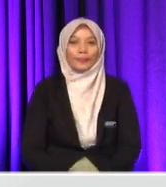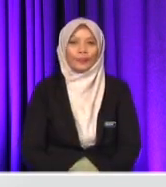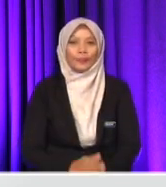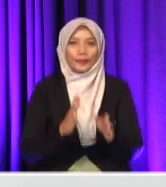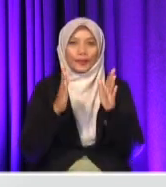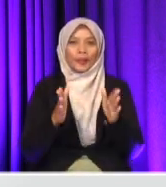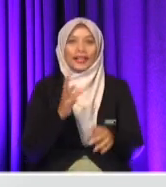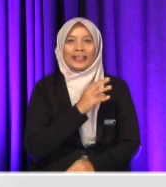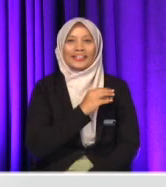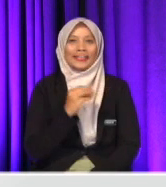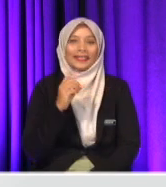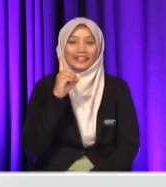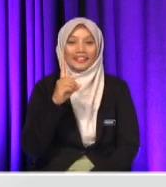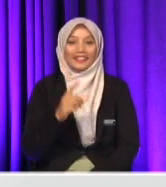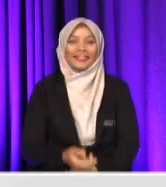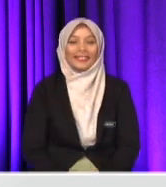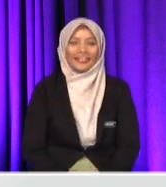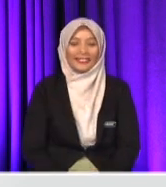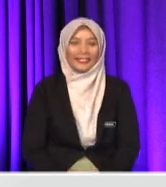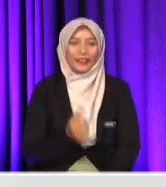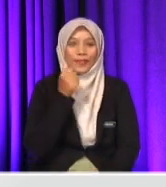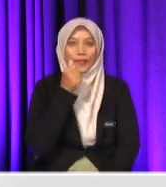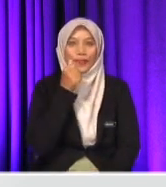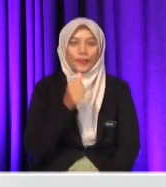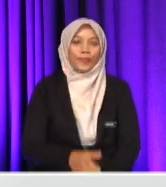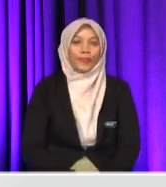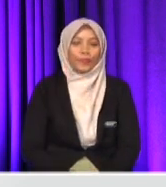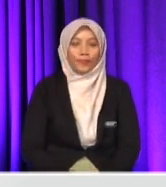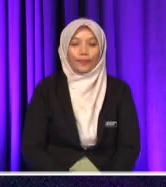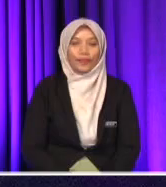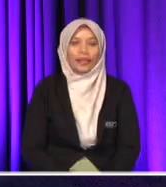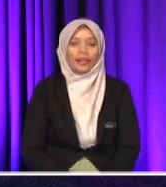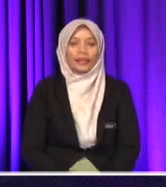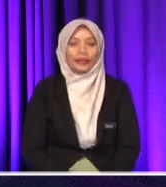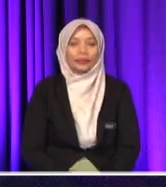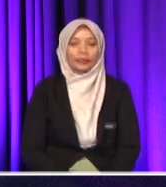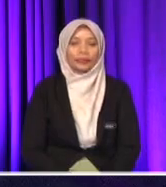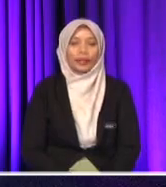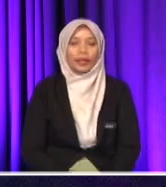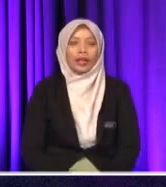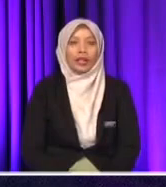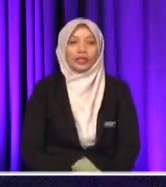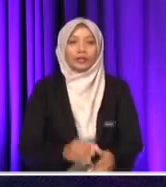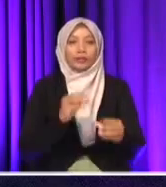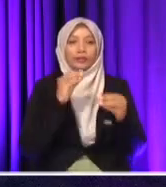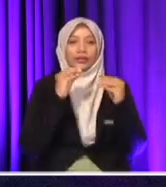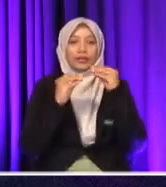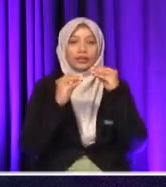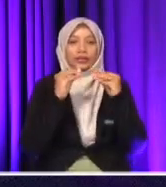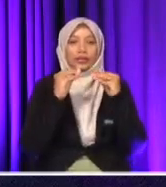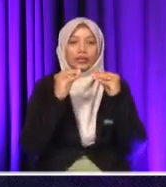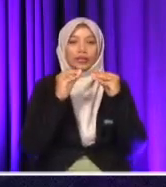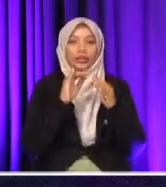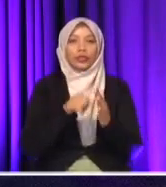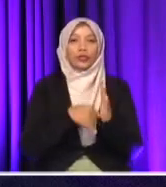3 kumbang. 4 kumbang maksud Fizi. Ya, betul. Saya, Cikgu. Betul. Cikgu, hari ini katanya kita akan belajar tentang pengajian kejuruteraan elektrik